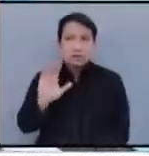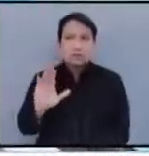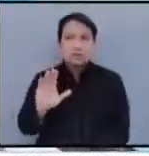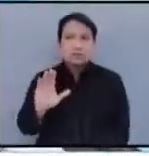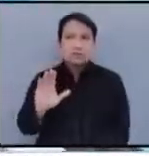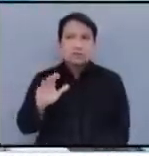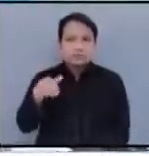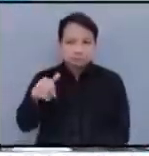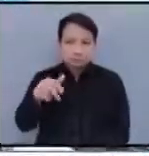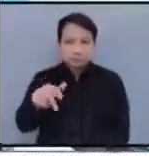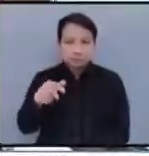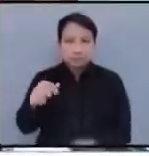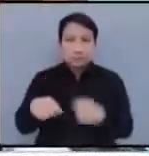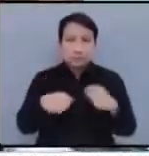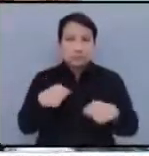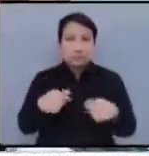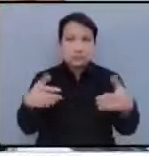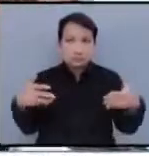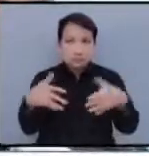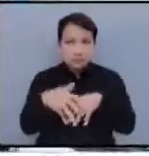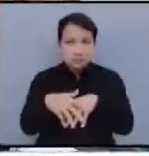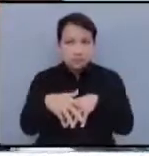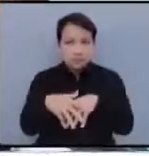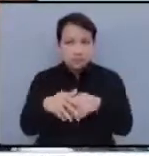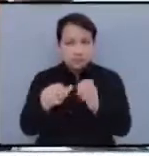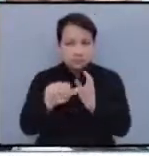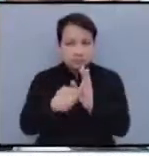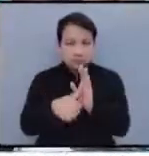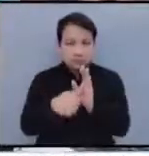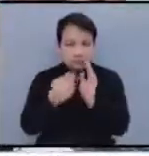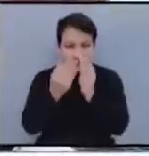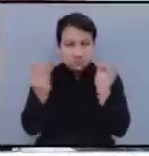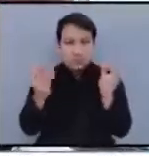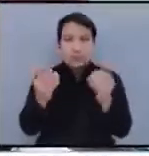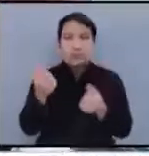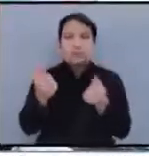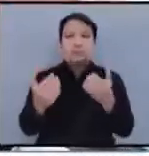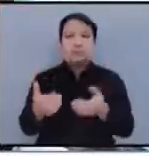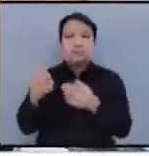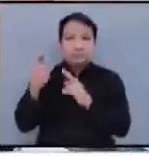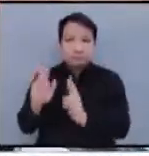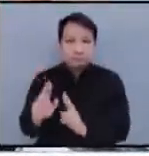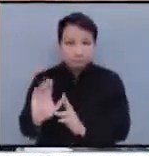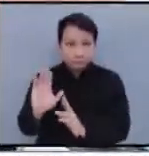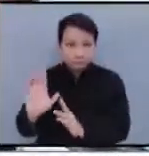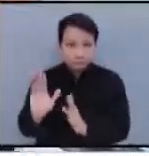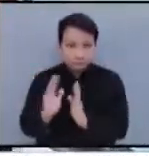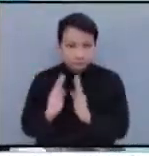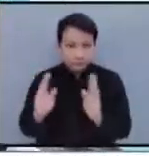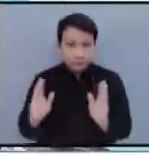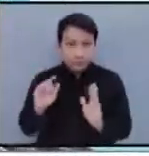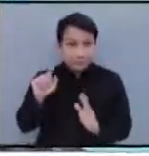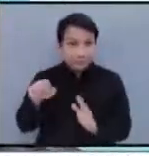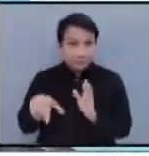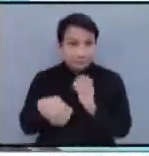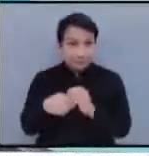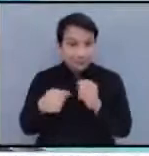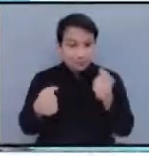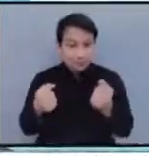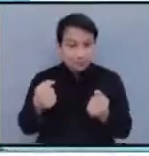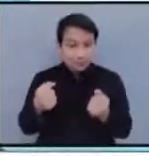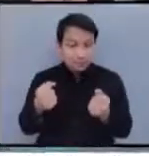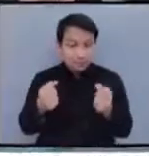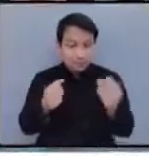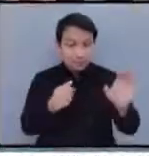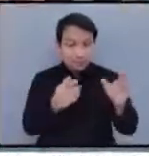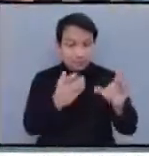natin ma-instill yan sa ating mga drivers to respect the distance between their vehicle and the